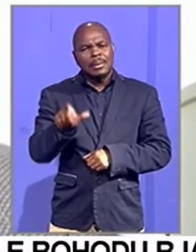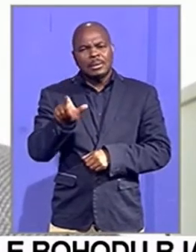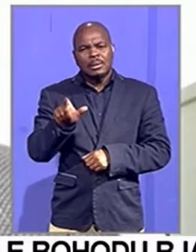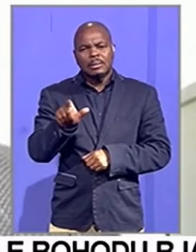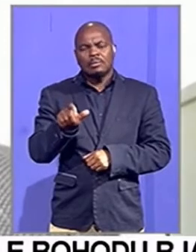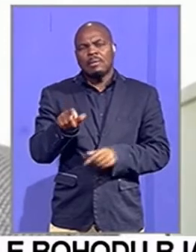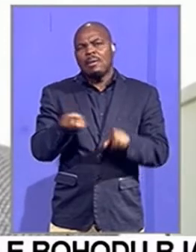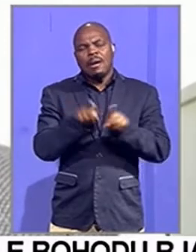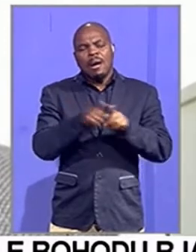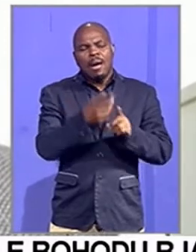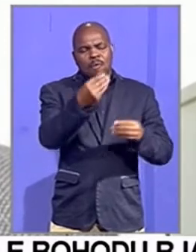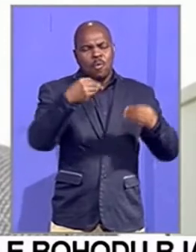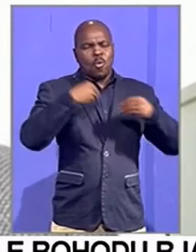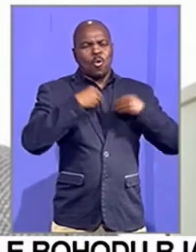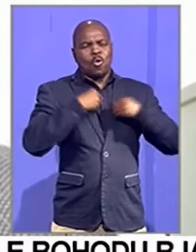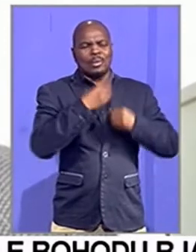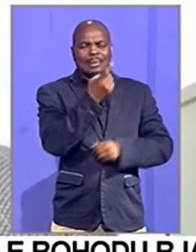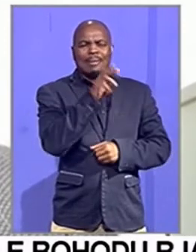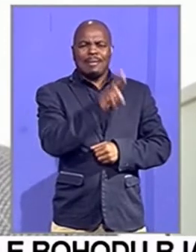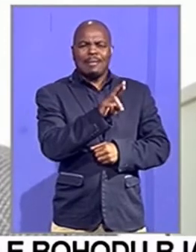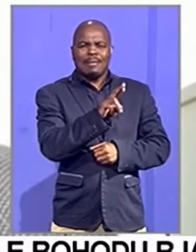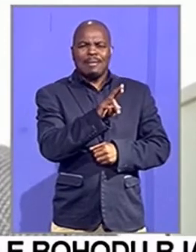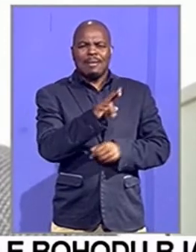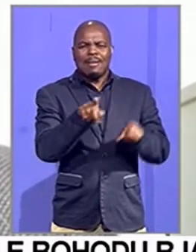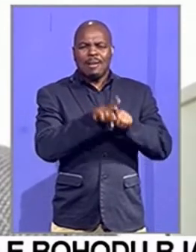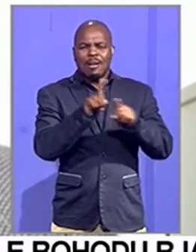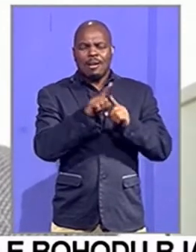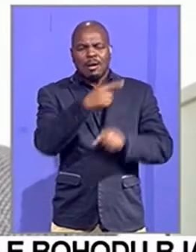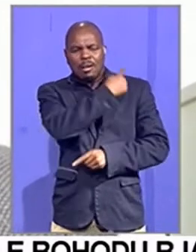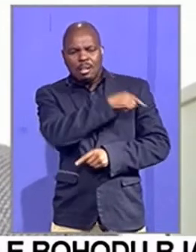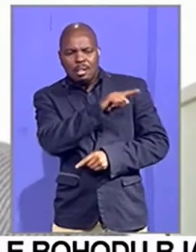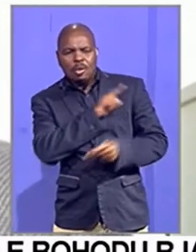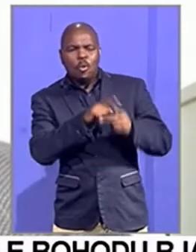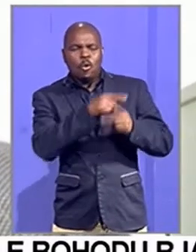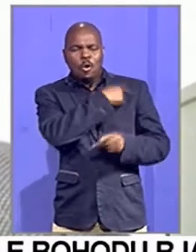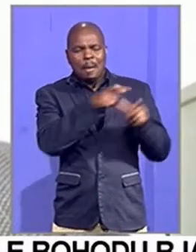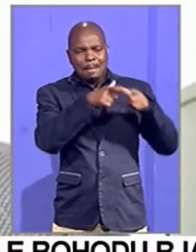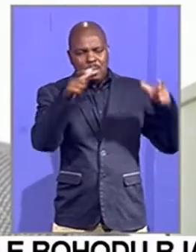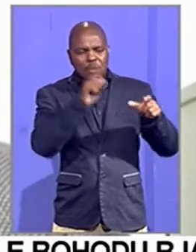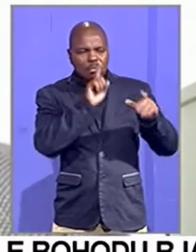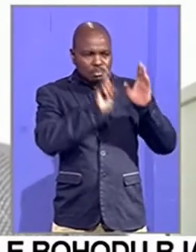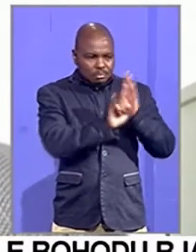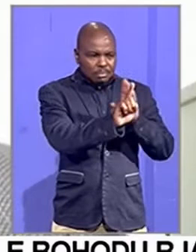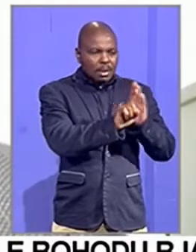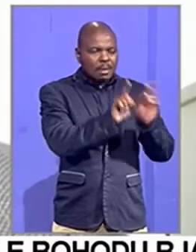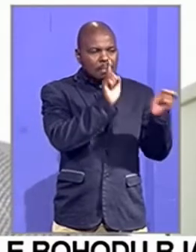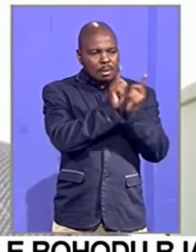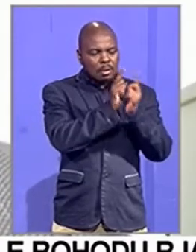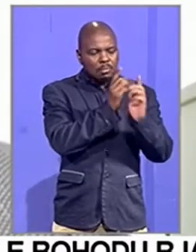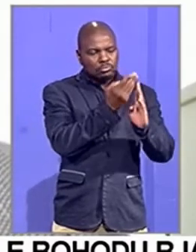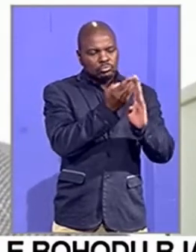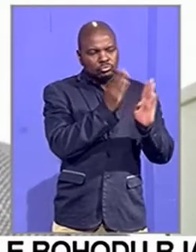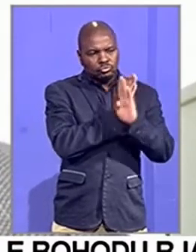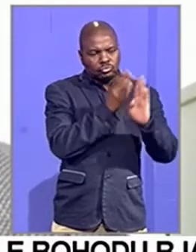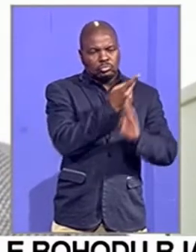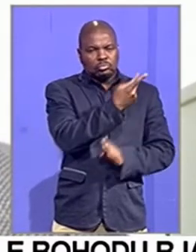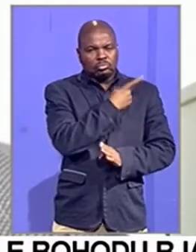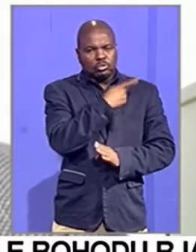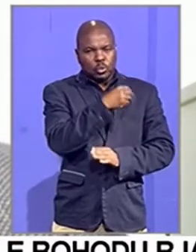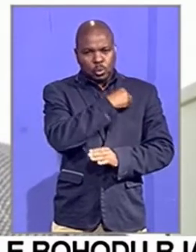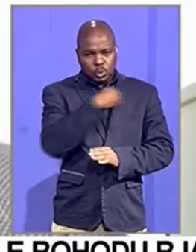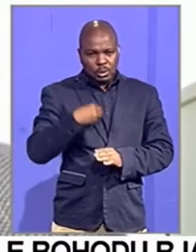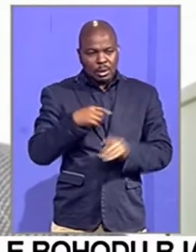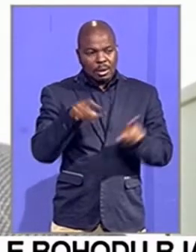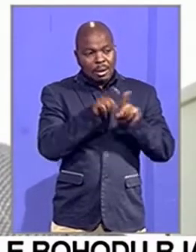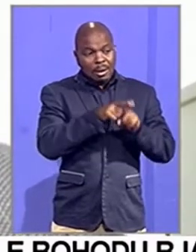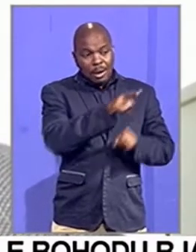doctor ya gage ngaka ya gage e le gore wa ya ko tleliniking goba ko sepetlele o swara diphiri tša gago o tsebe dingaka ge ba ithutela ba